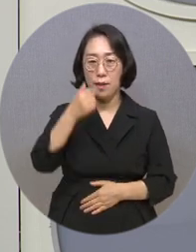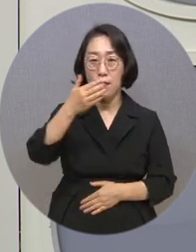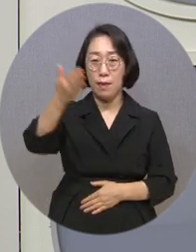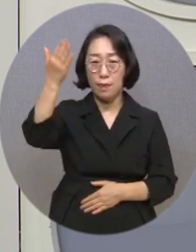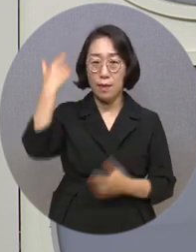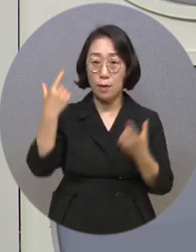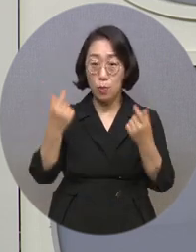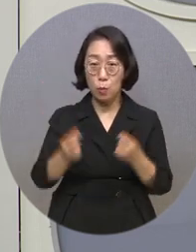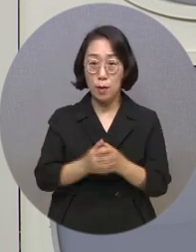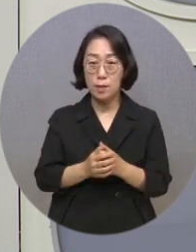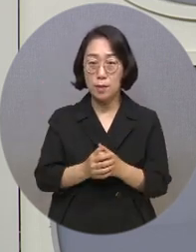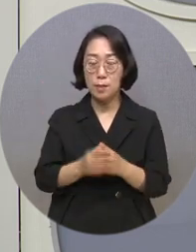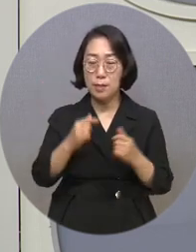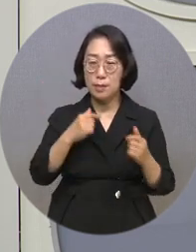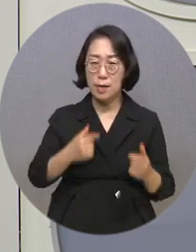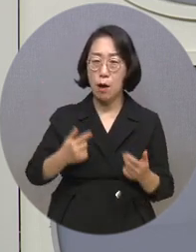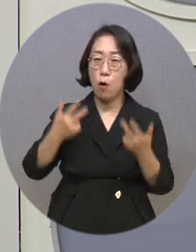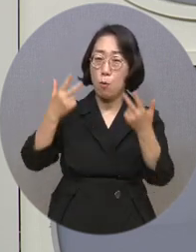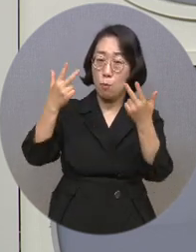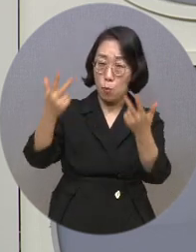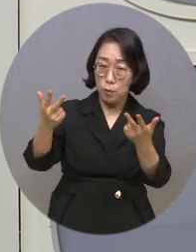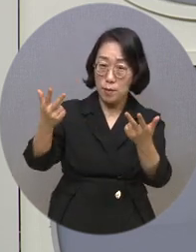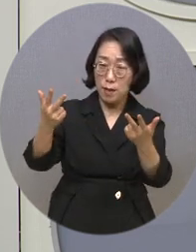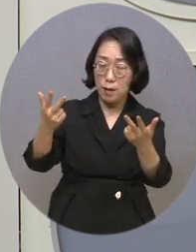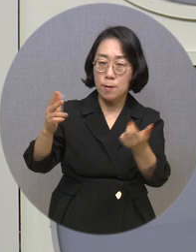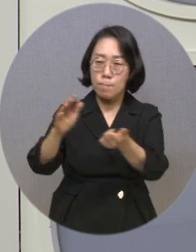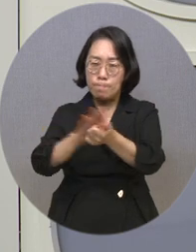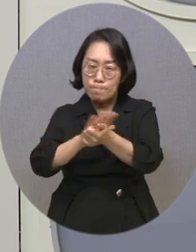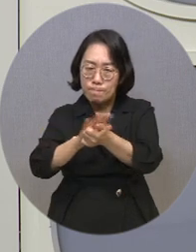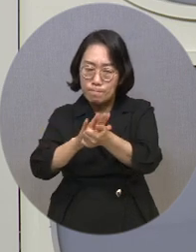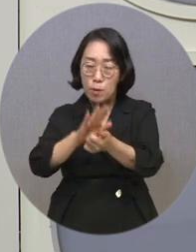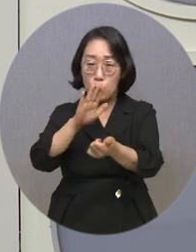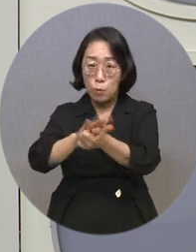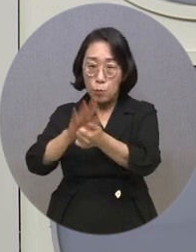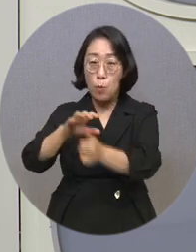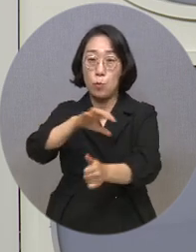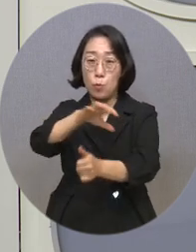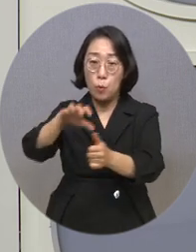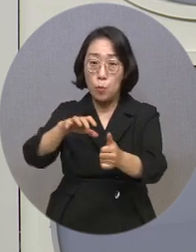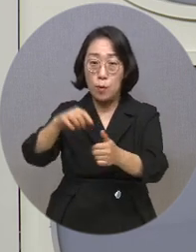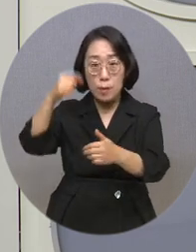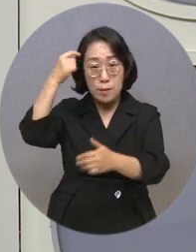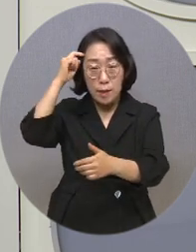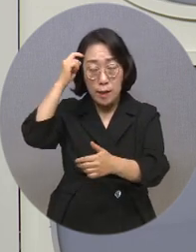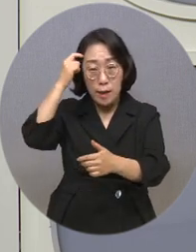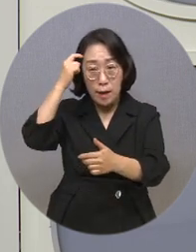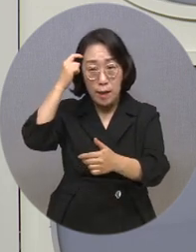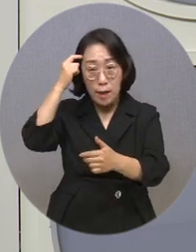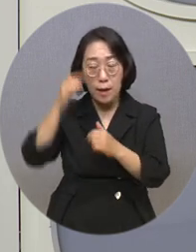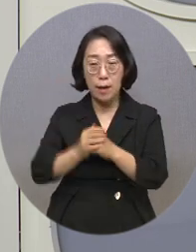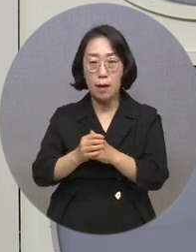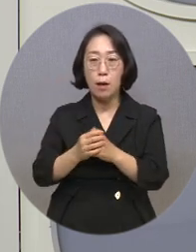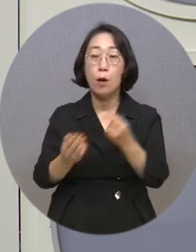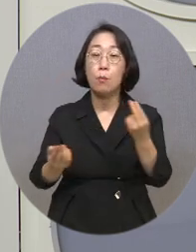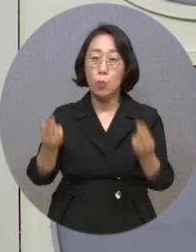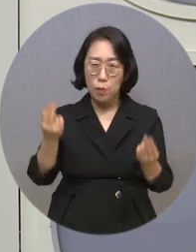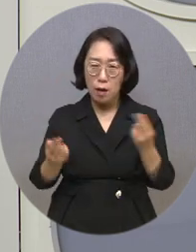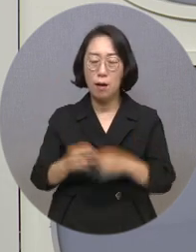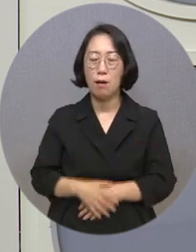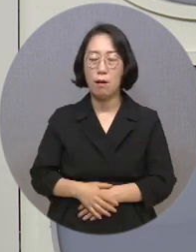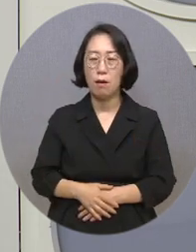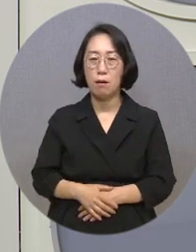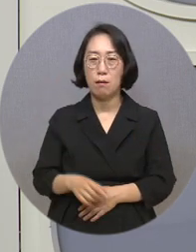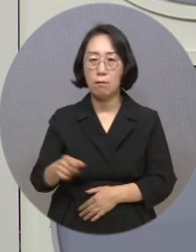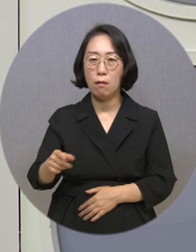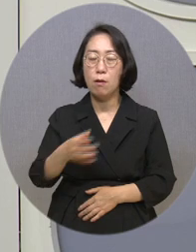예전같이 봉사하는 마인드, 노인들을 돌보겠다는 복지 마인드를 일하는 사람들이 있는 게 아니라